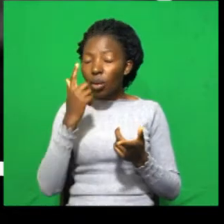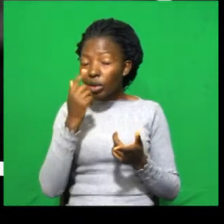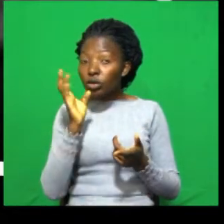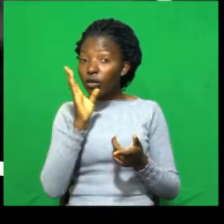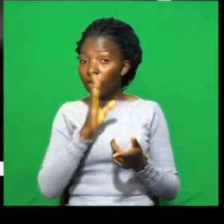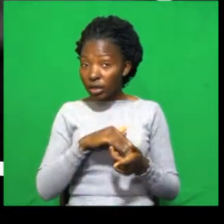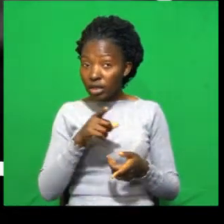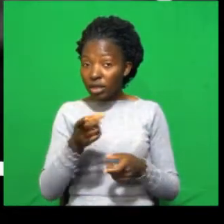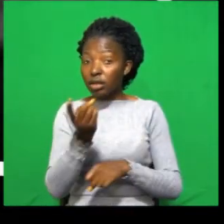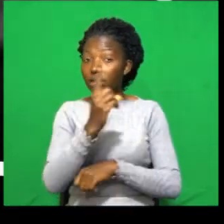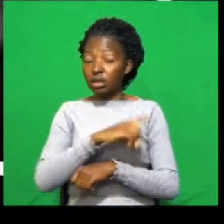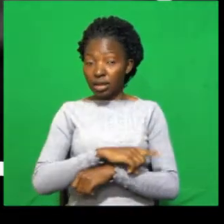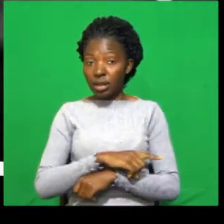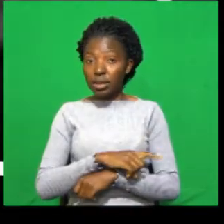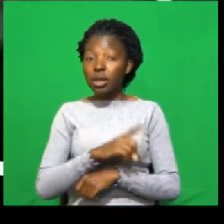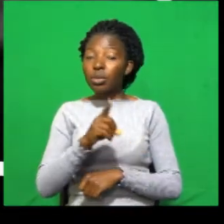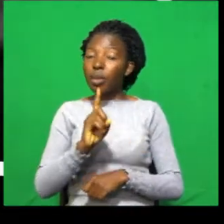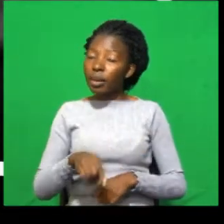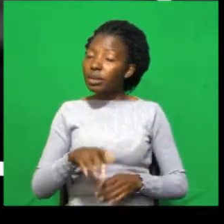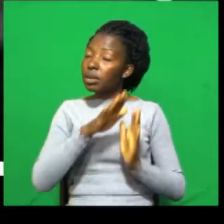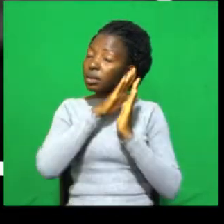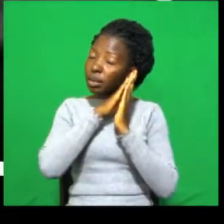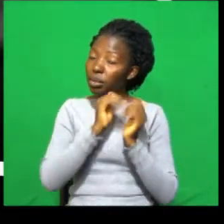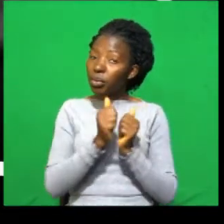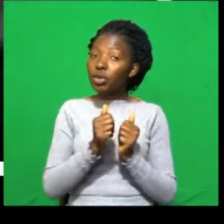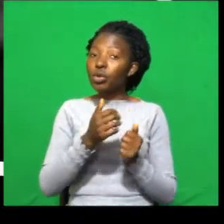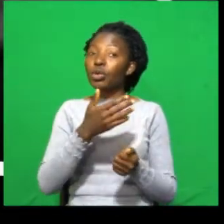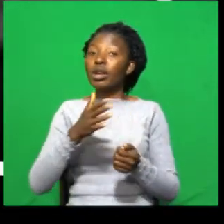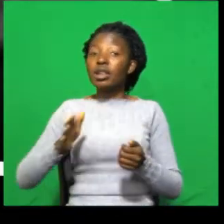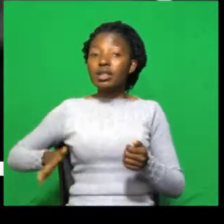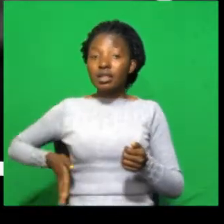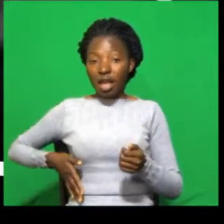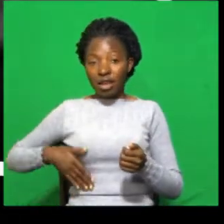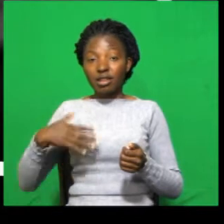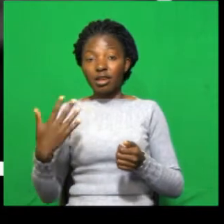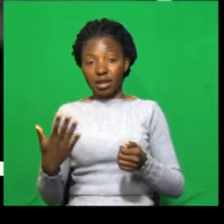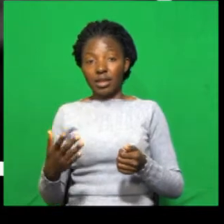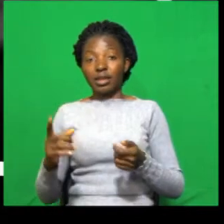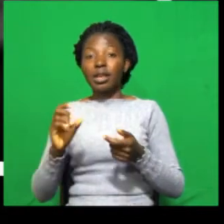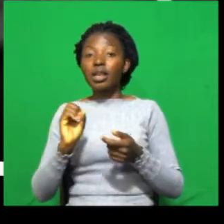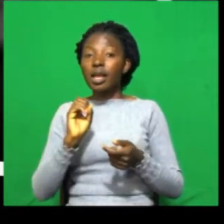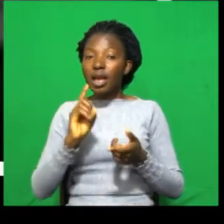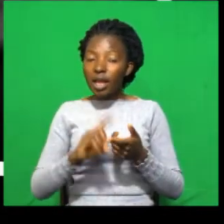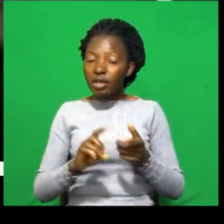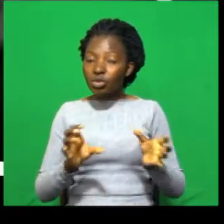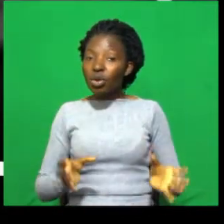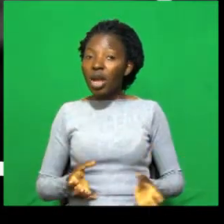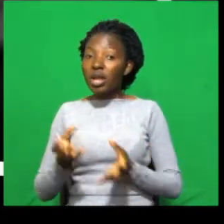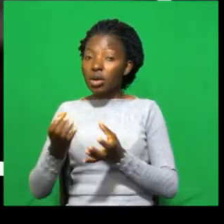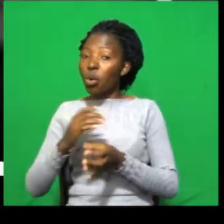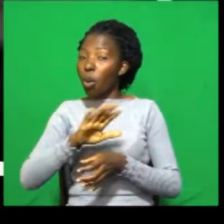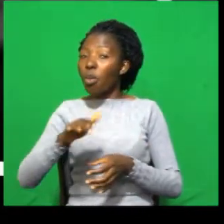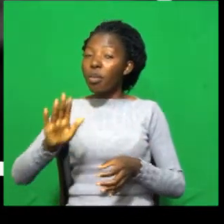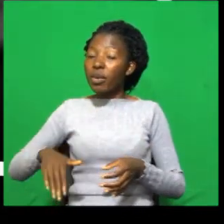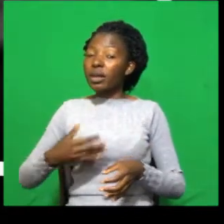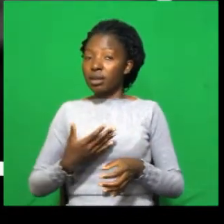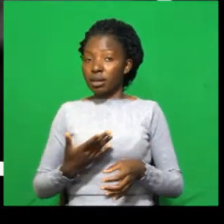wapedza mazuva aya uvate pasi norutivi rwako rworudyi kuti utakure zvakaipa zveimba